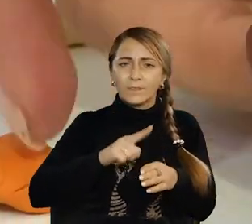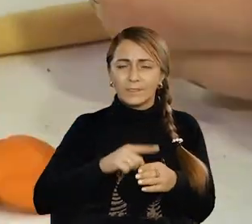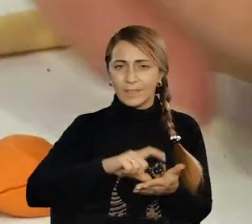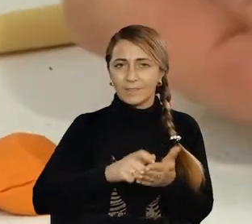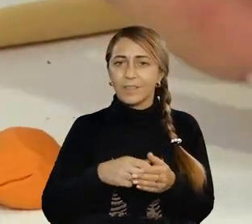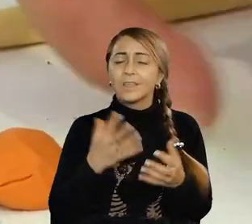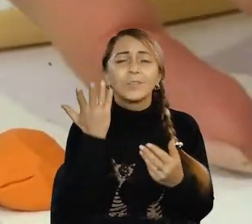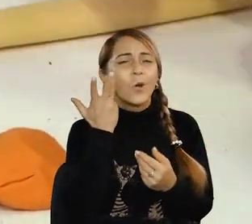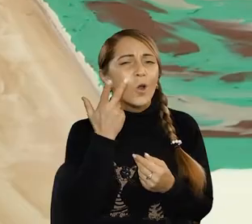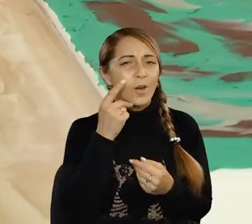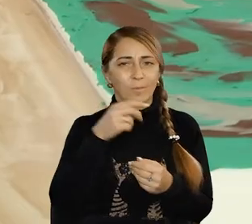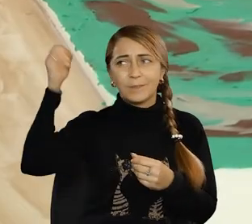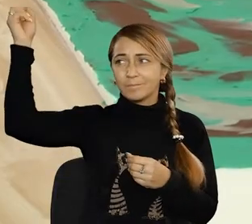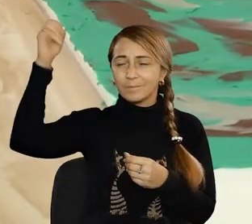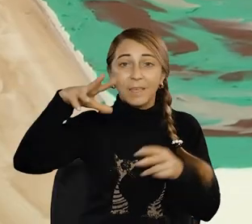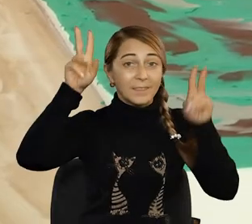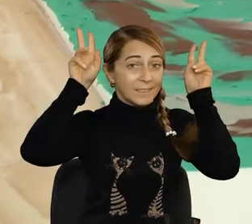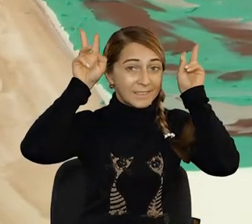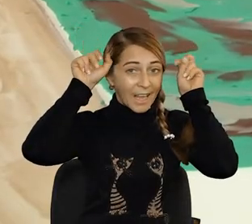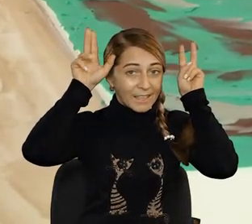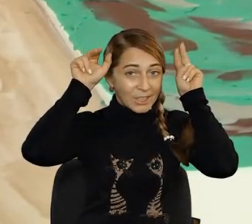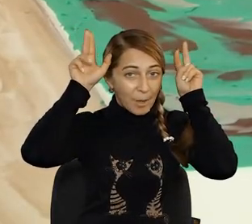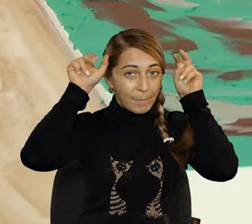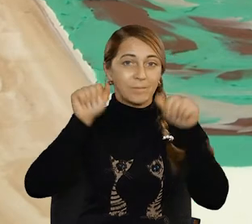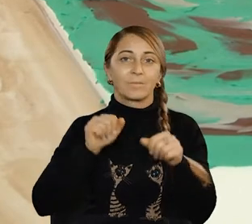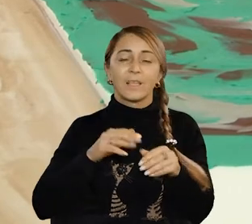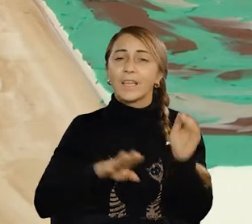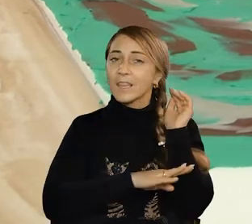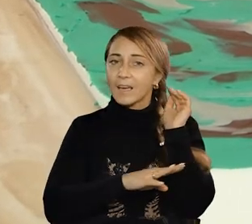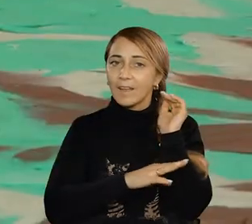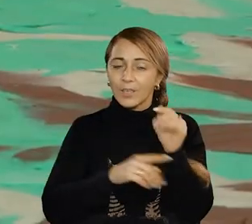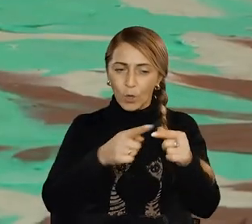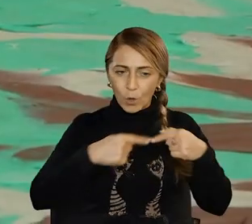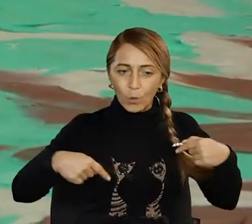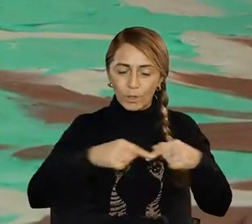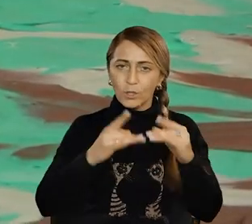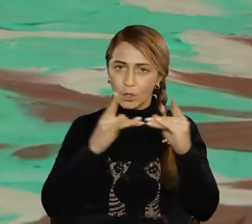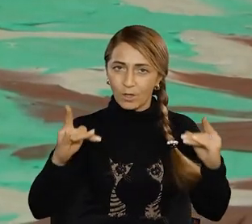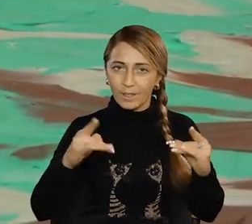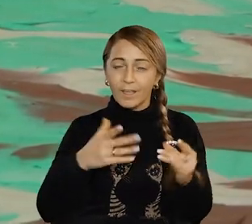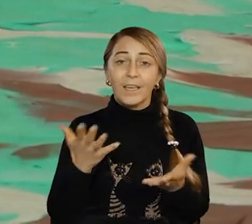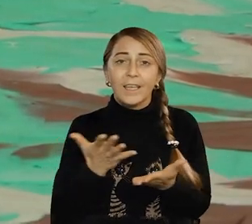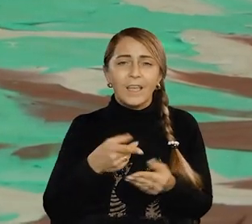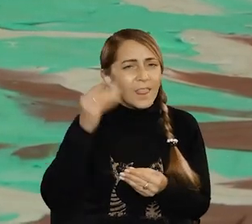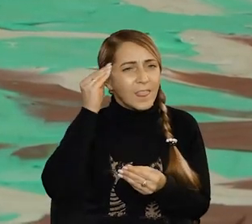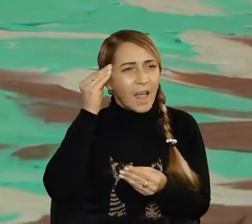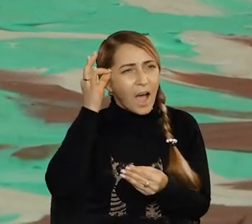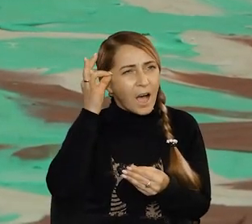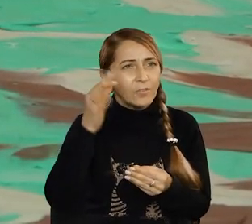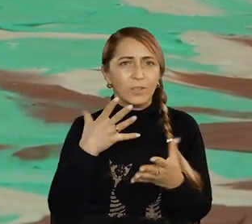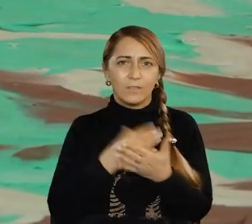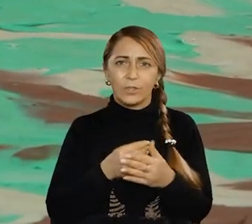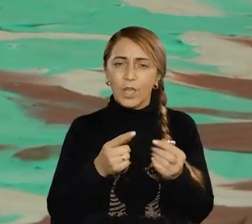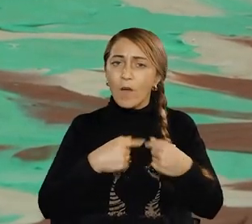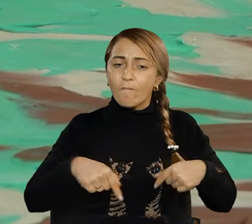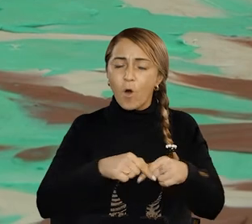приміщення кольоровими сонячними зайчиками. Дерев'яні круглі столики, які нагадували своєю